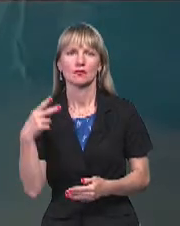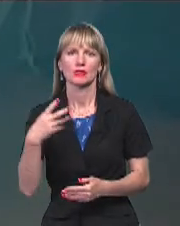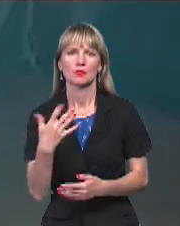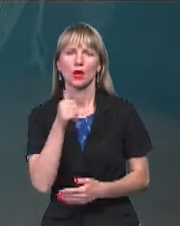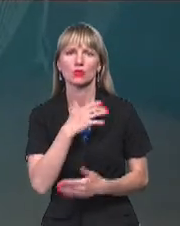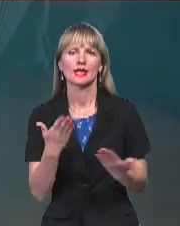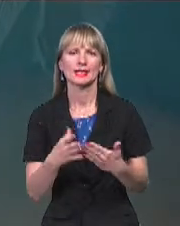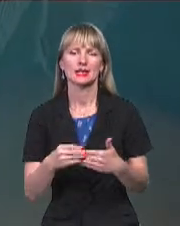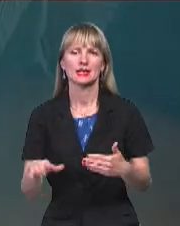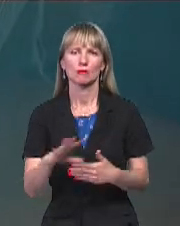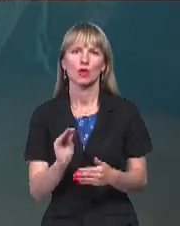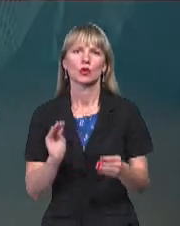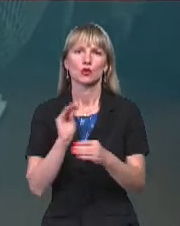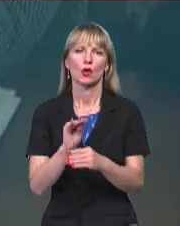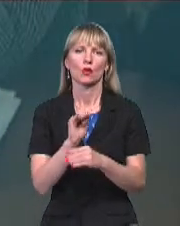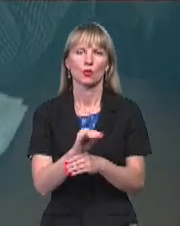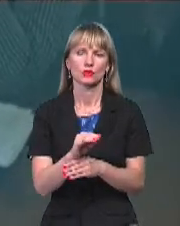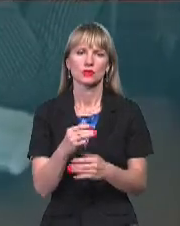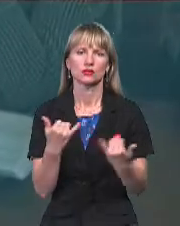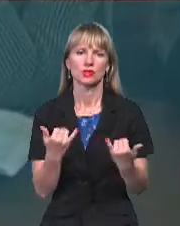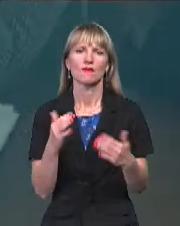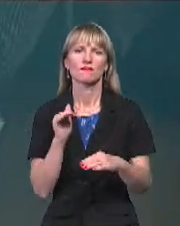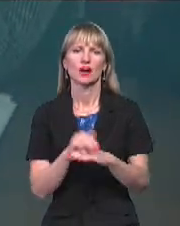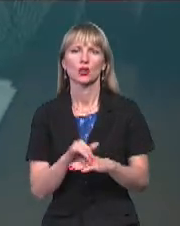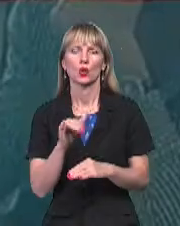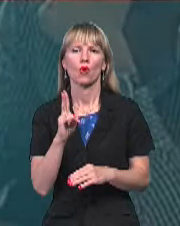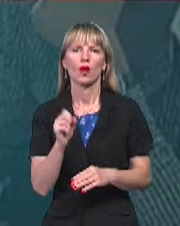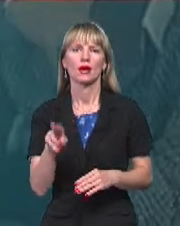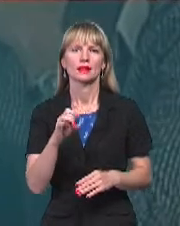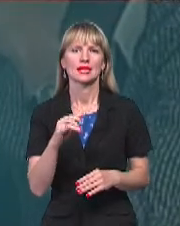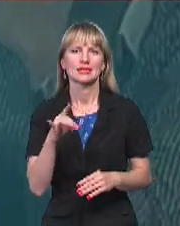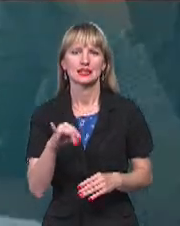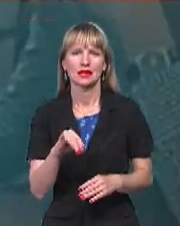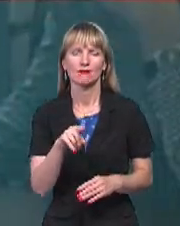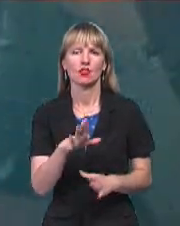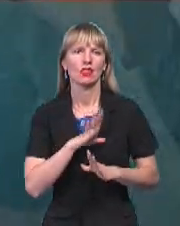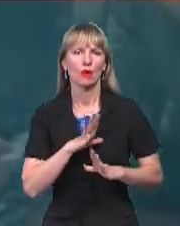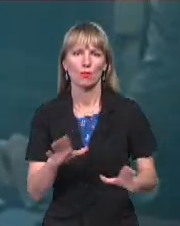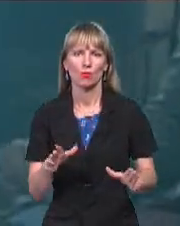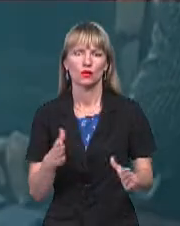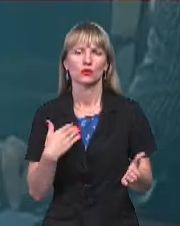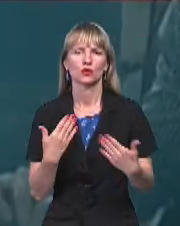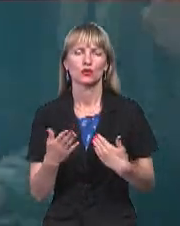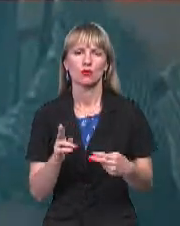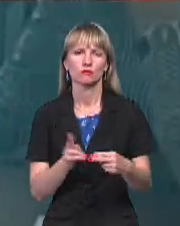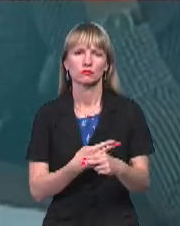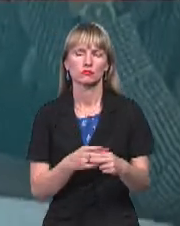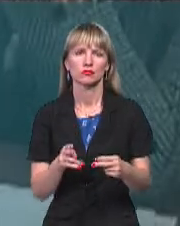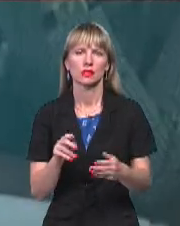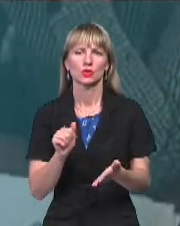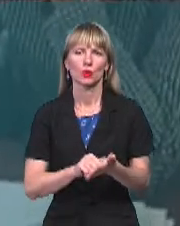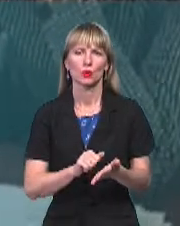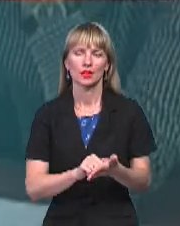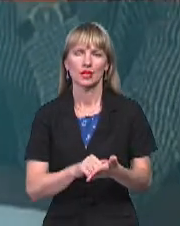ділянки довносяться і на даний момент, тому що фактично у кадастрі вони не були. Стосовно розробки